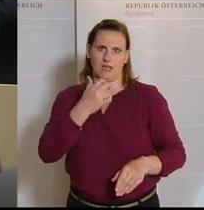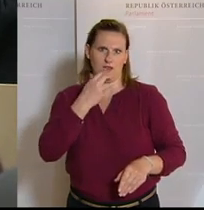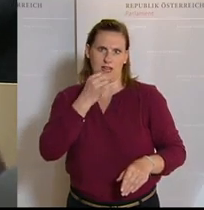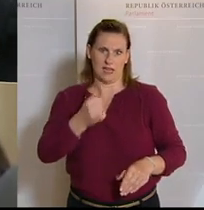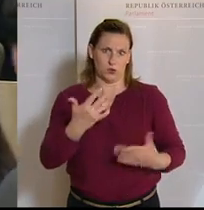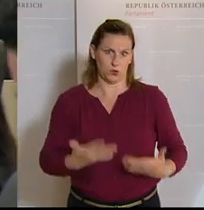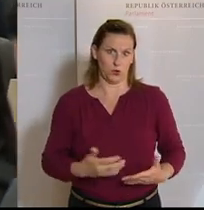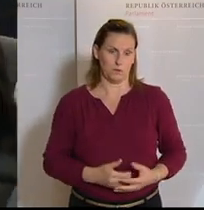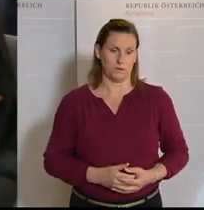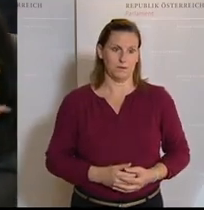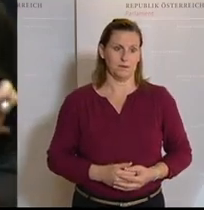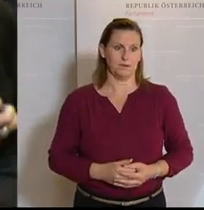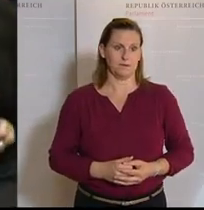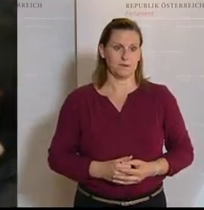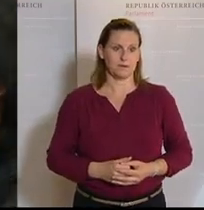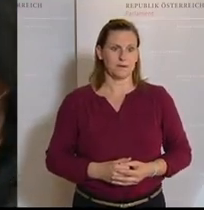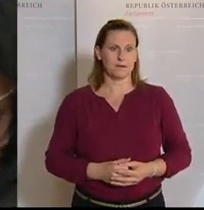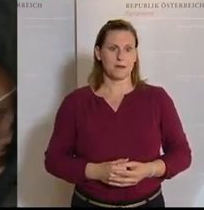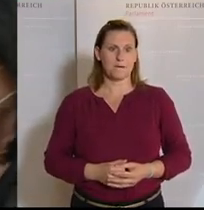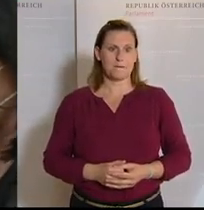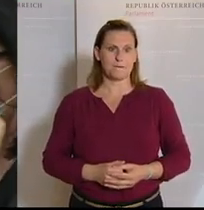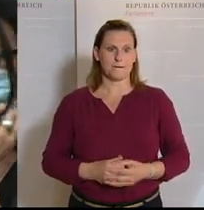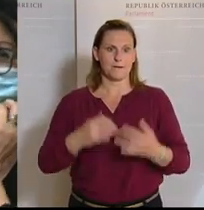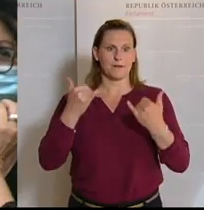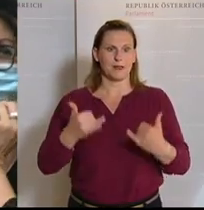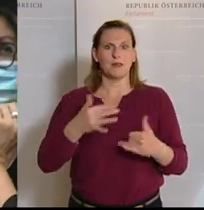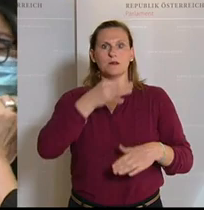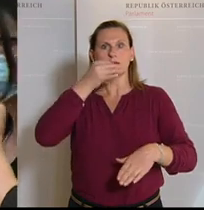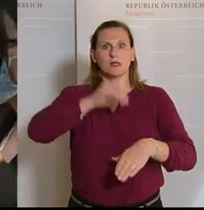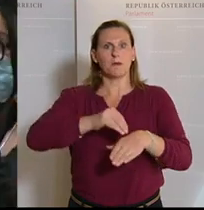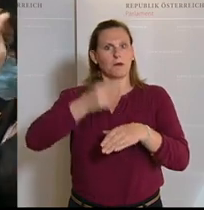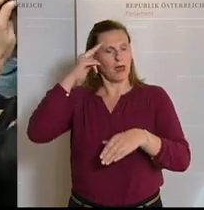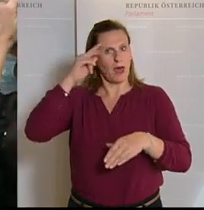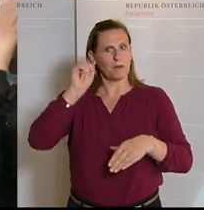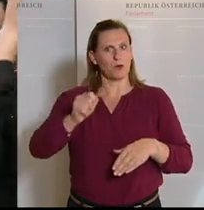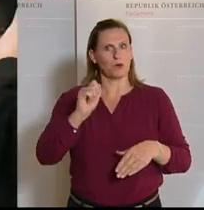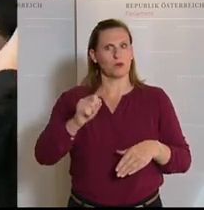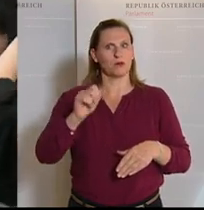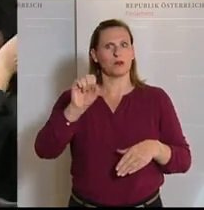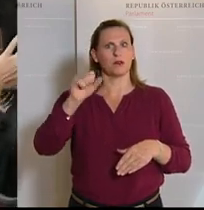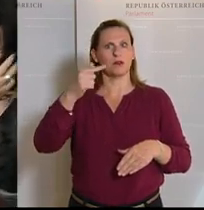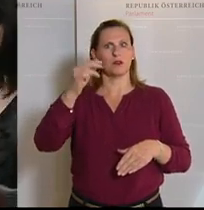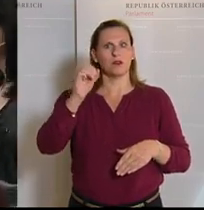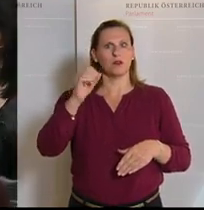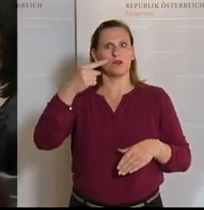Nächster Redner ist David Stöckmüller, ein grüner Abgeordneter aus Ried-im-Innkreis.